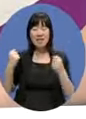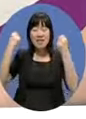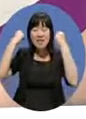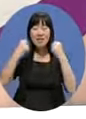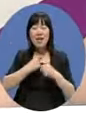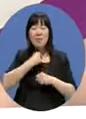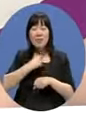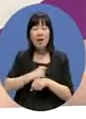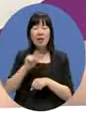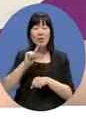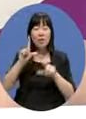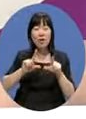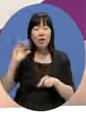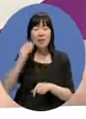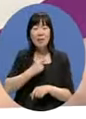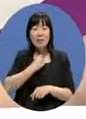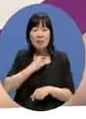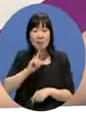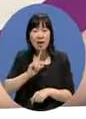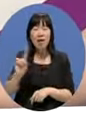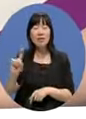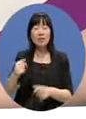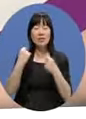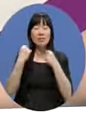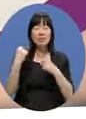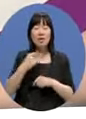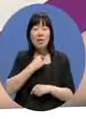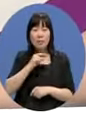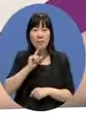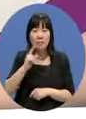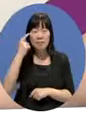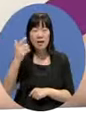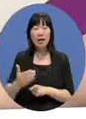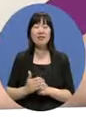싶다 어떤 모습이 됐으면 좋겠어요 어떤 힘이 생겼으면